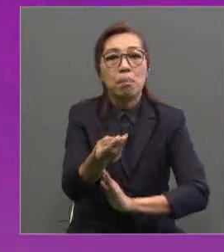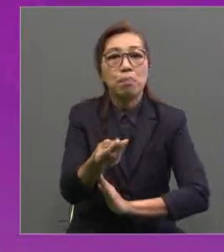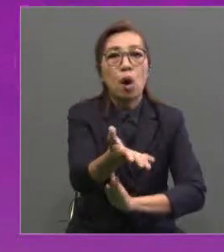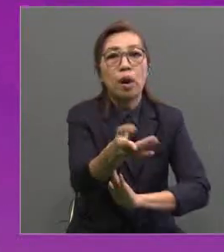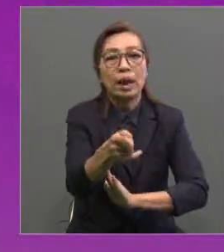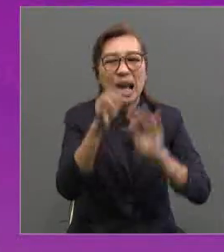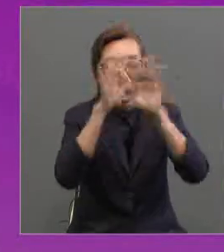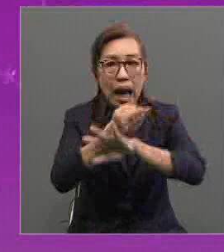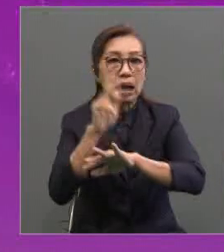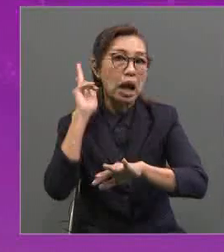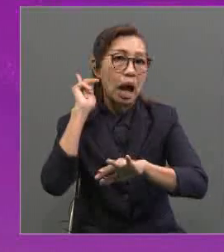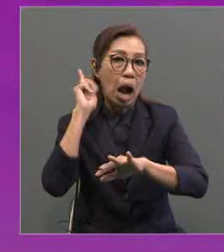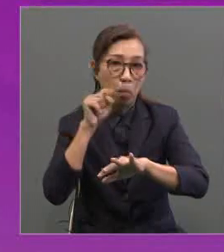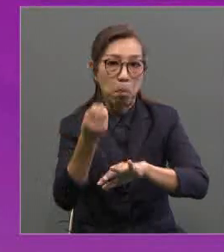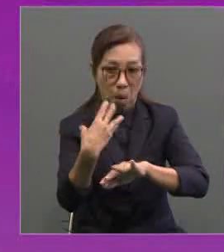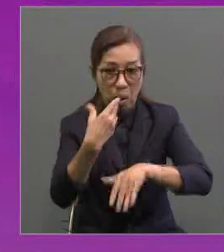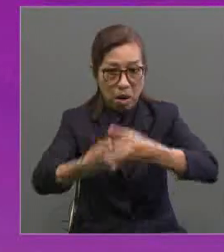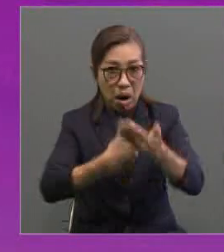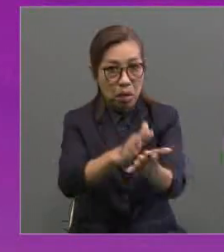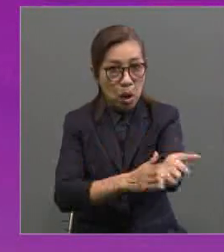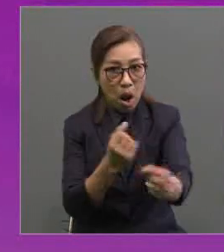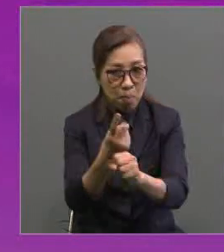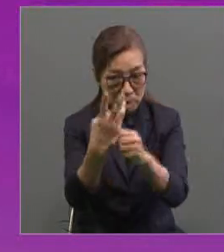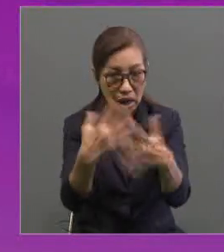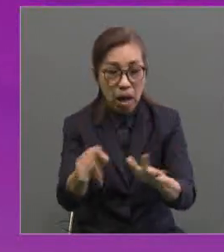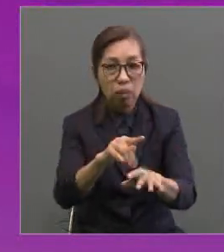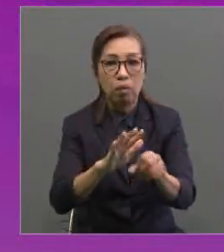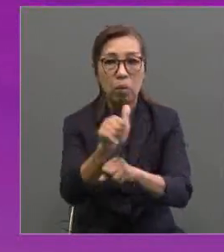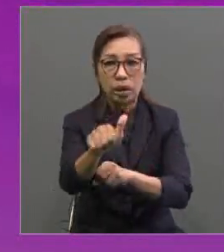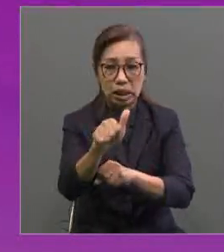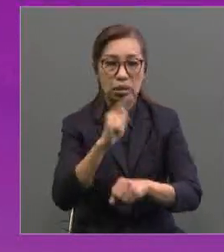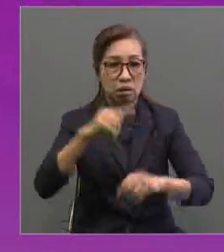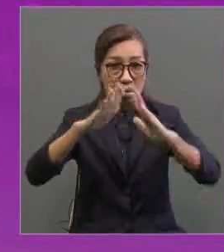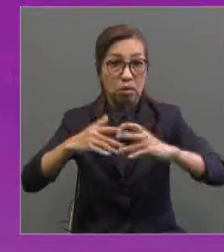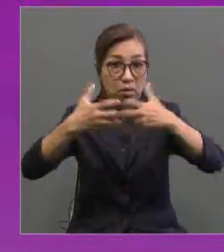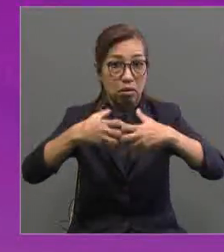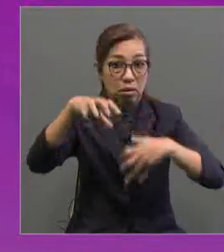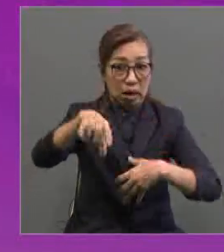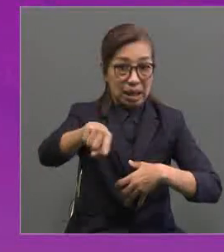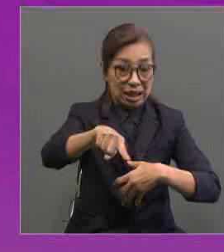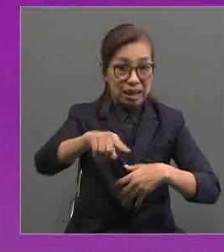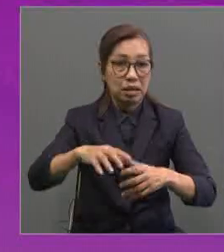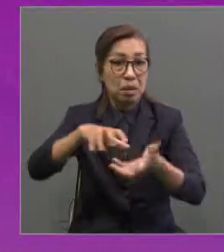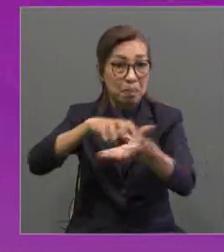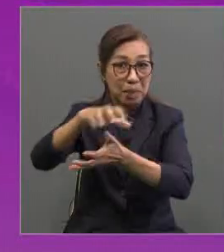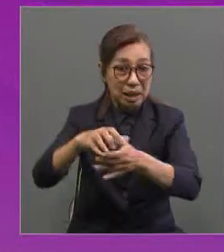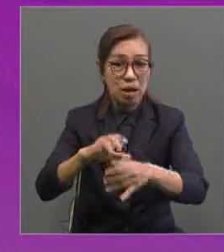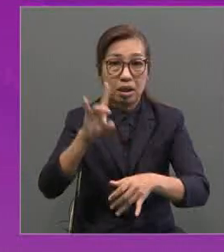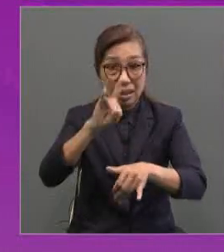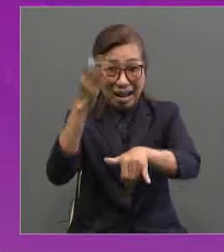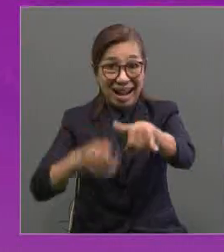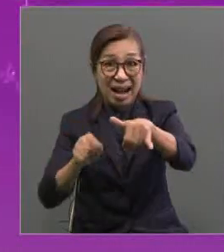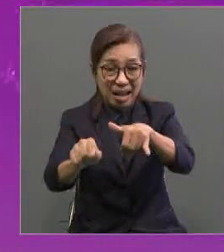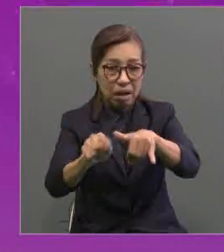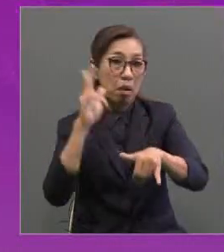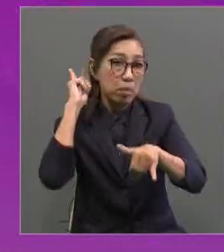ข่าวเขาบอกมาเป็นแบบนี้ใช่แล้วก็ประกอบว่ามันมีข่าวเรื่องของการไปตรวจยึดแล้วก็จับกุมนี่แหละค่ะสถานที่ชำแหละพอมี